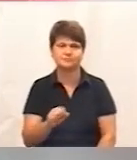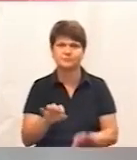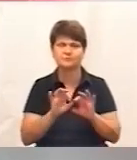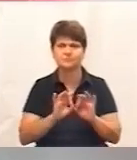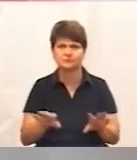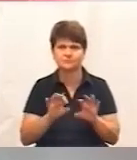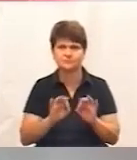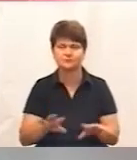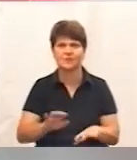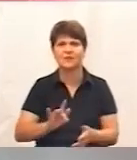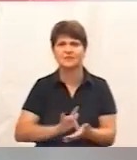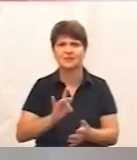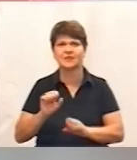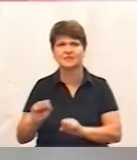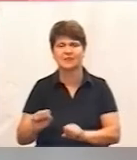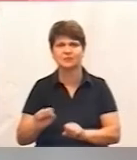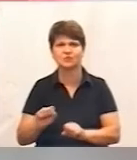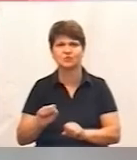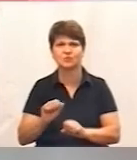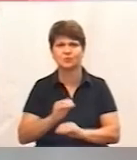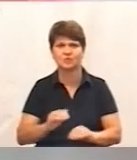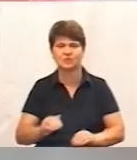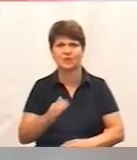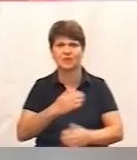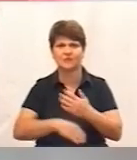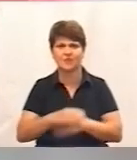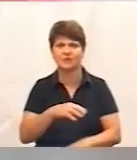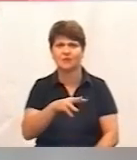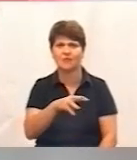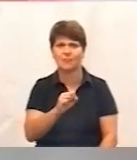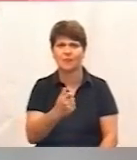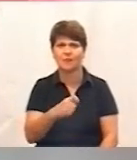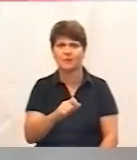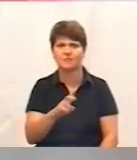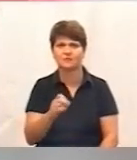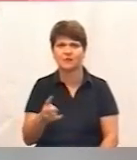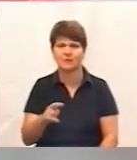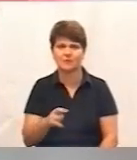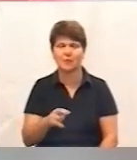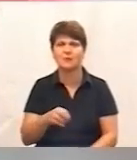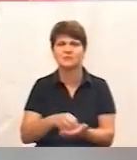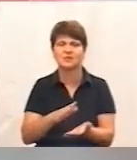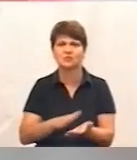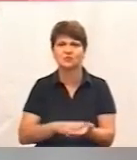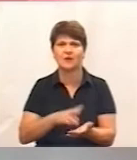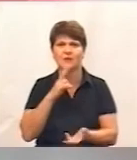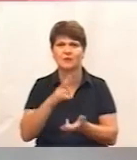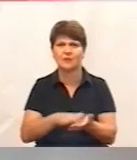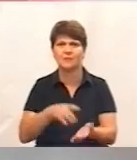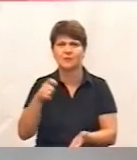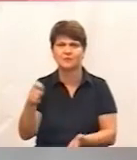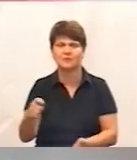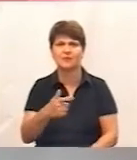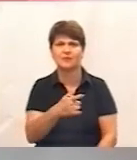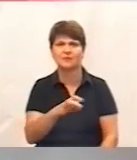громадської організації «Центр захисту дітей-інвалідів» Людмила Маєвська. Зареєструвала петицію Руслана Гніца. Чому жінка порушила